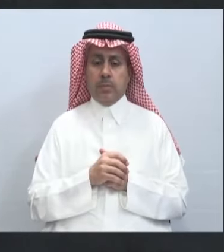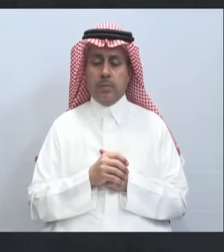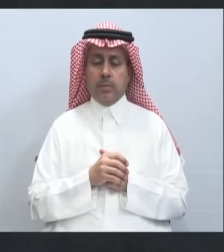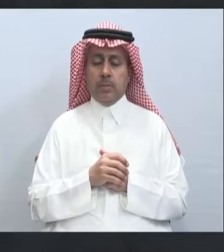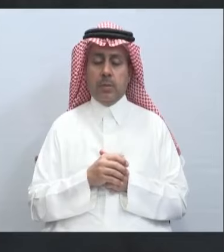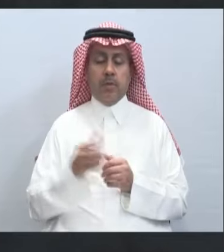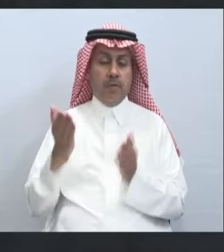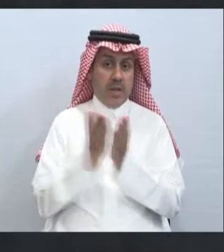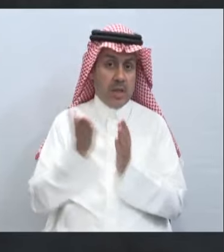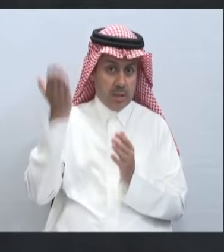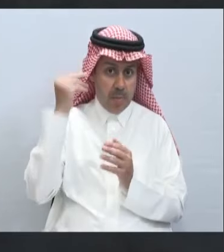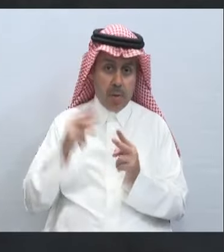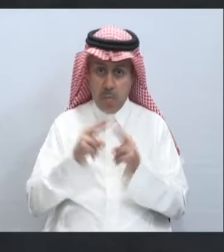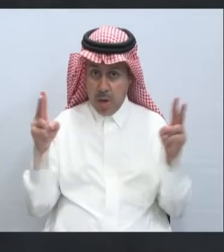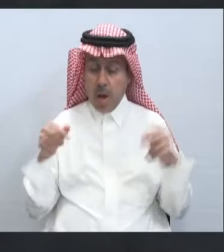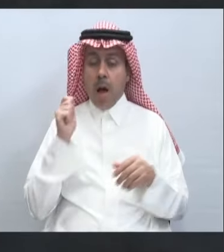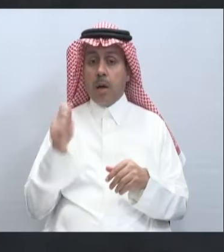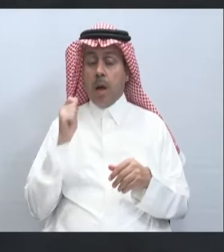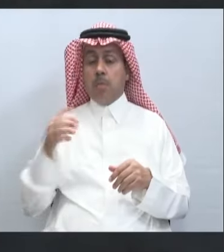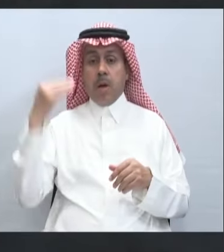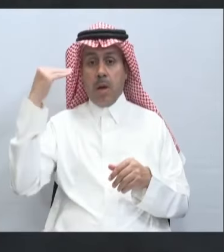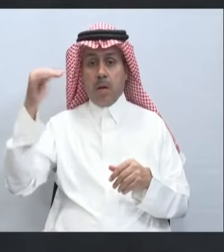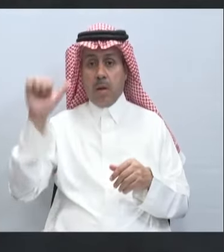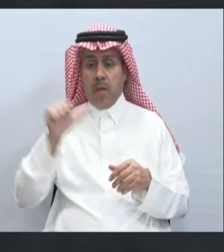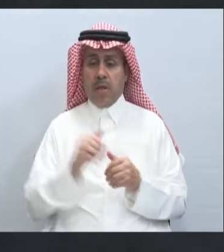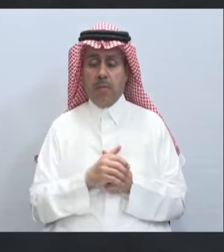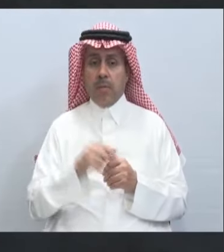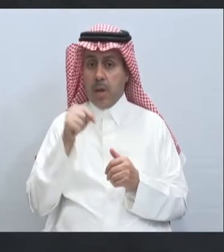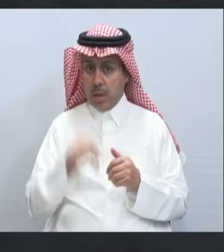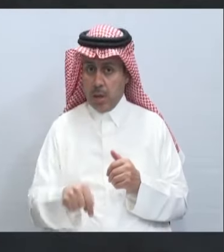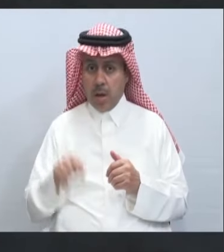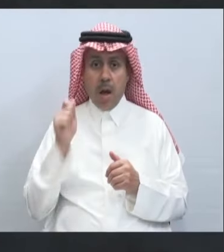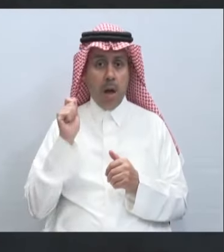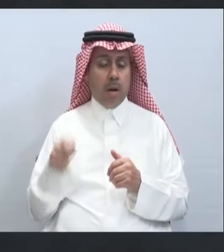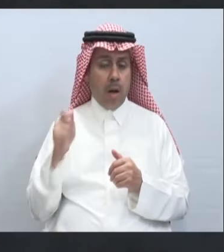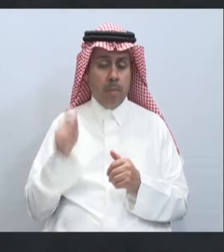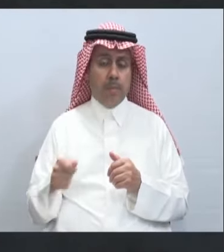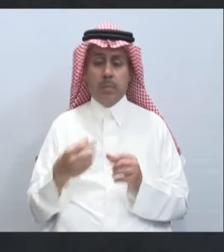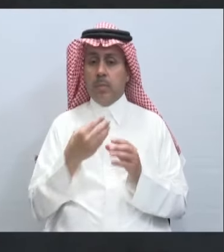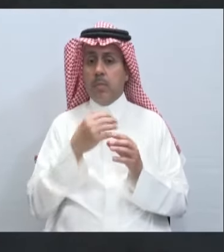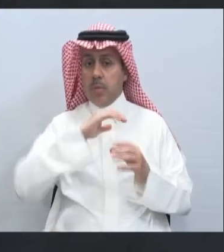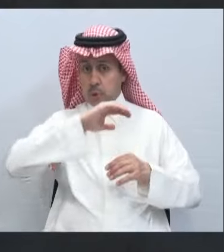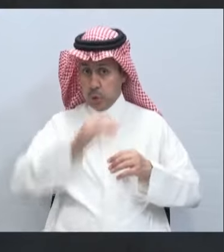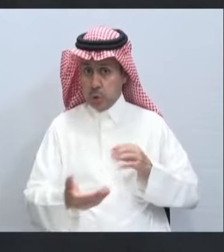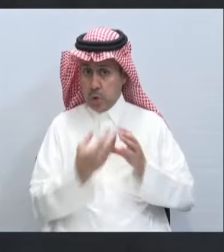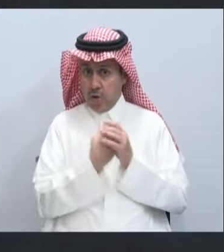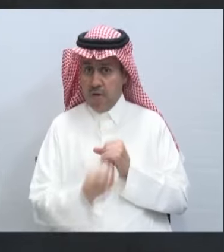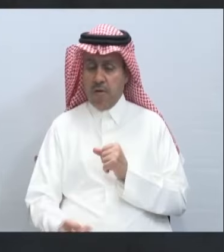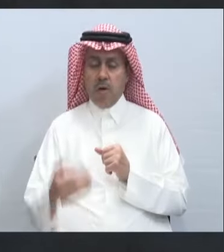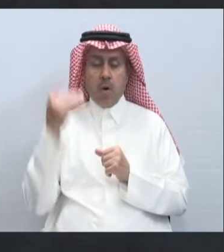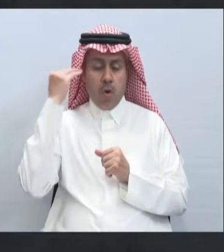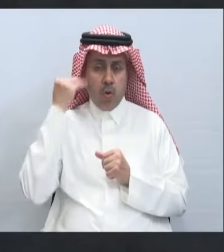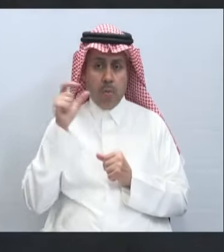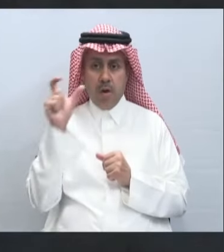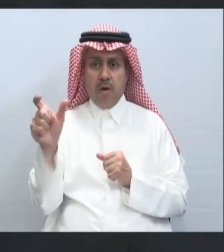الحيظ وتحدثنا قبل قليل عن احكام الاستحاضه سنتحدث الان باذن الله سبحانه وتعالى